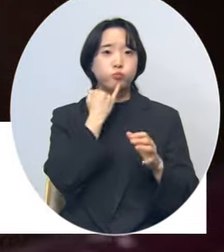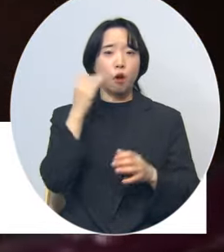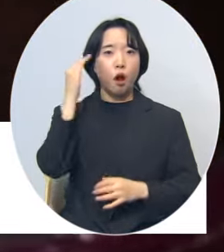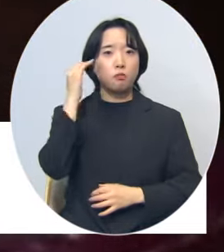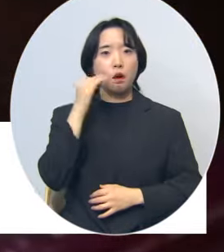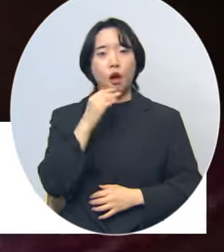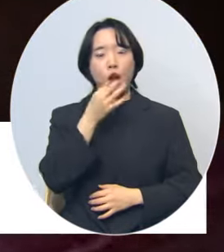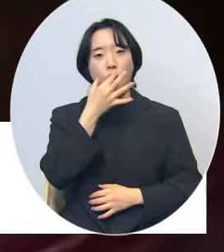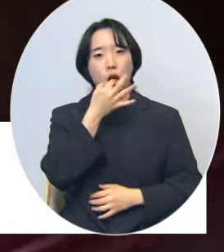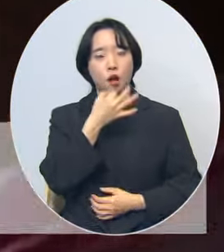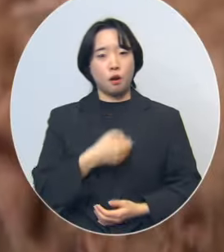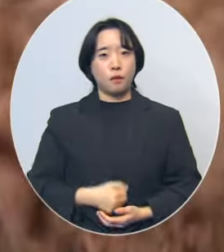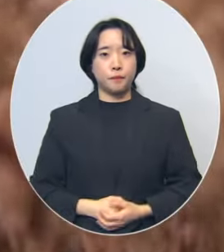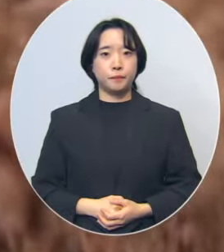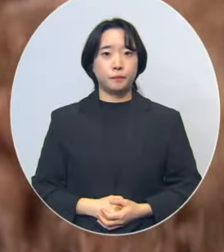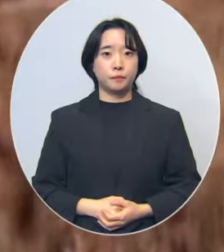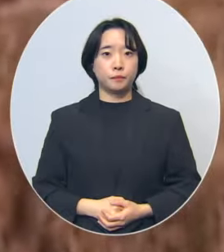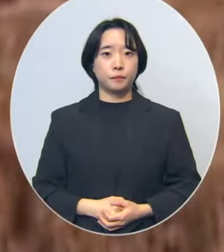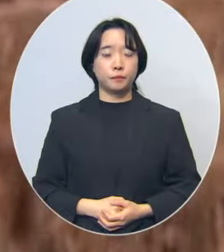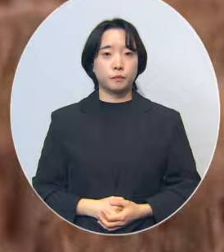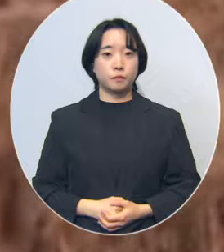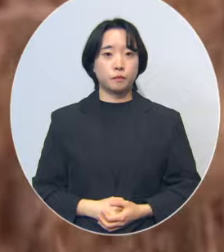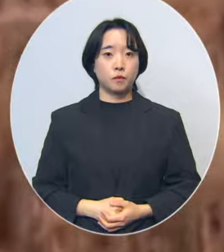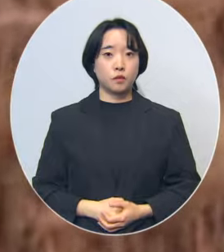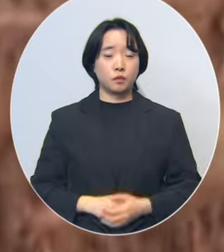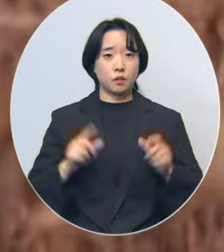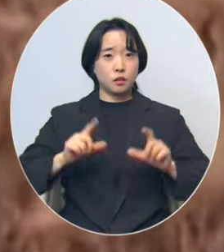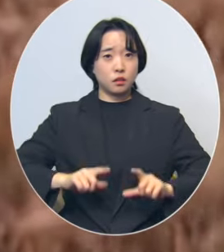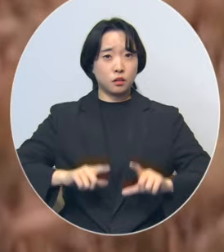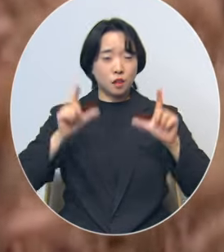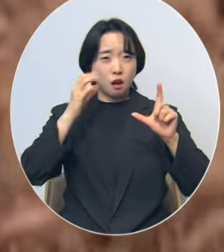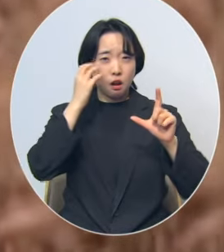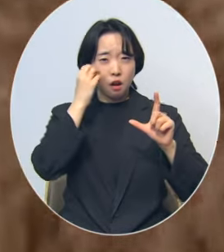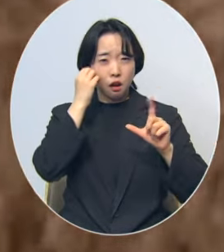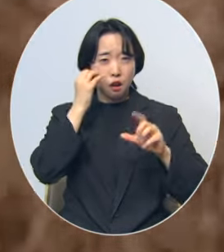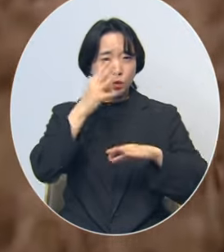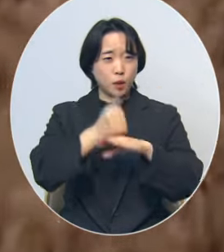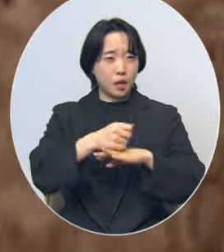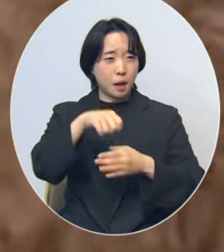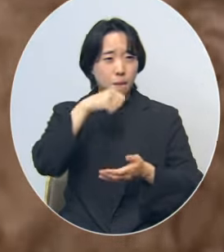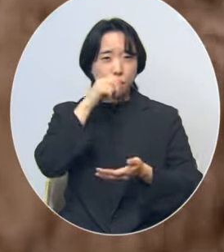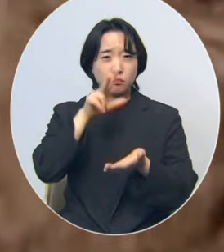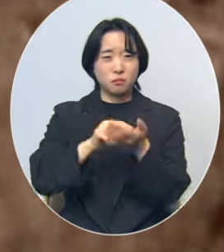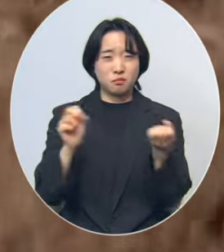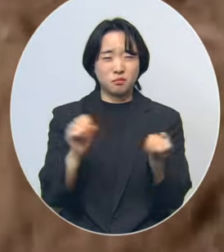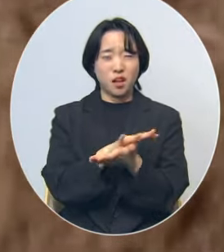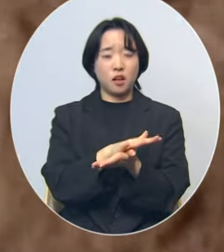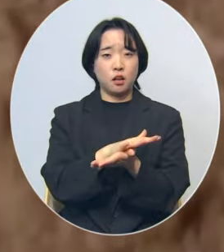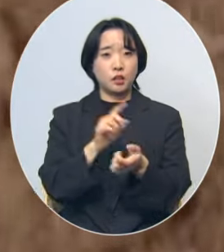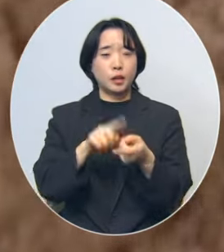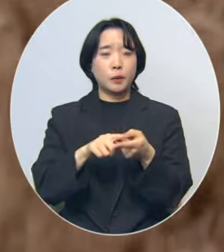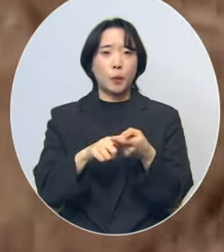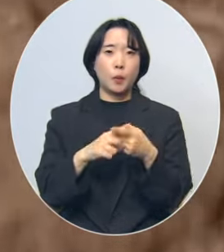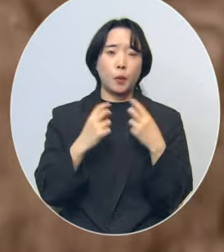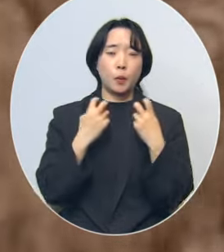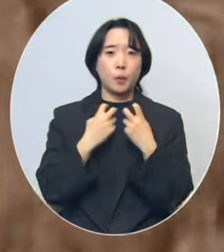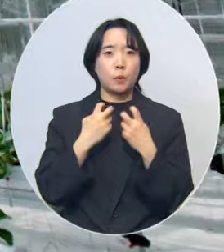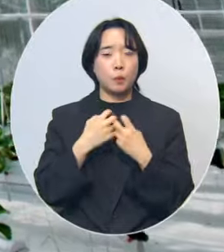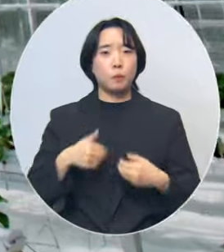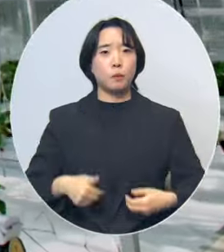받는 나라가 돼요 이상기후로 인한 식량 위기가 현실화하면서 대응책을 마련해야 한다는 지적이